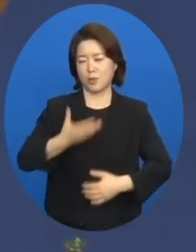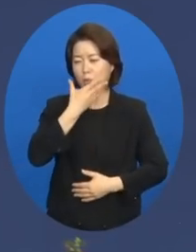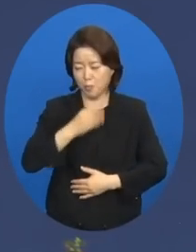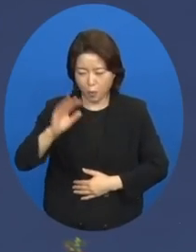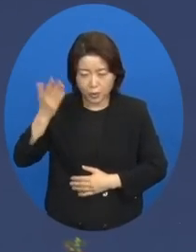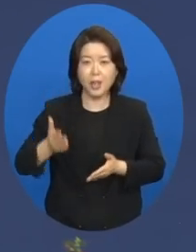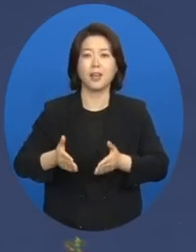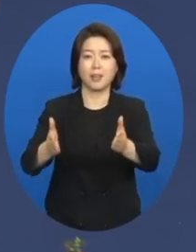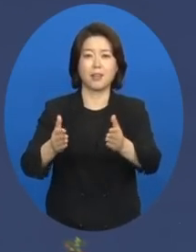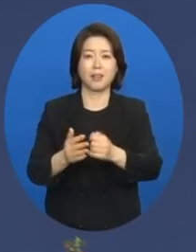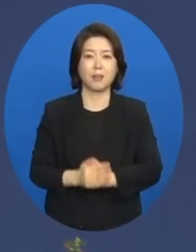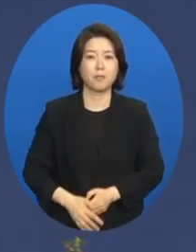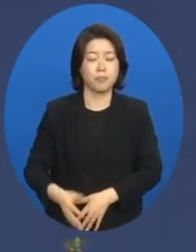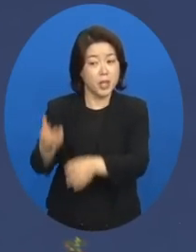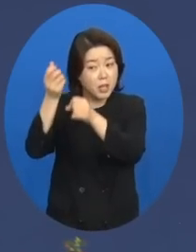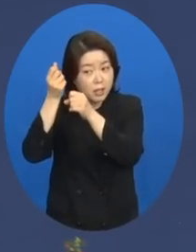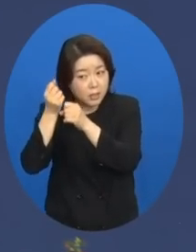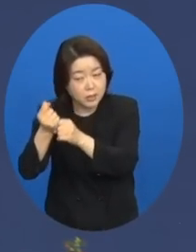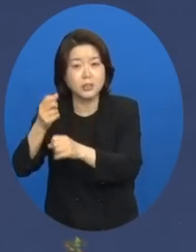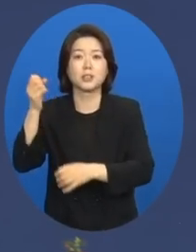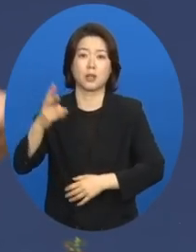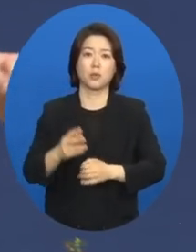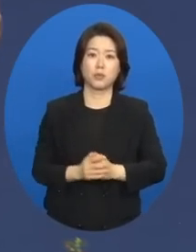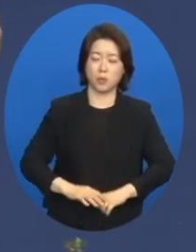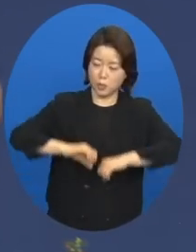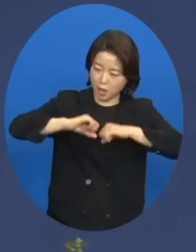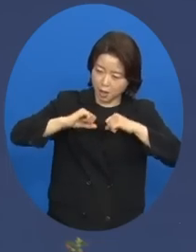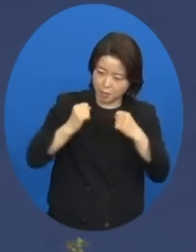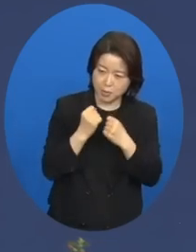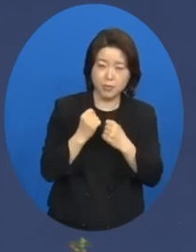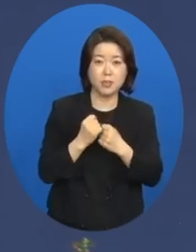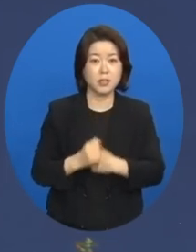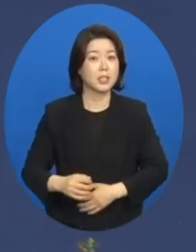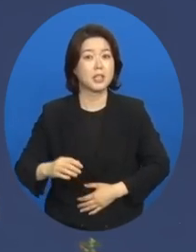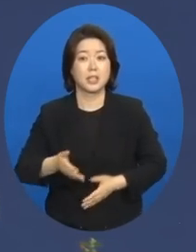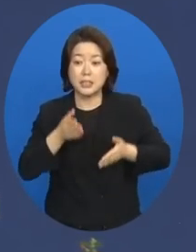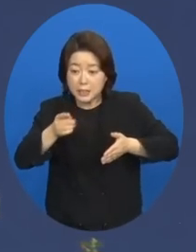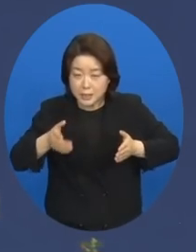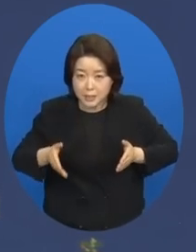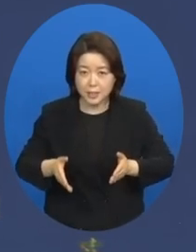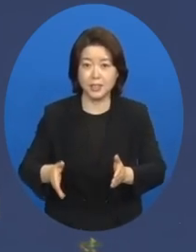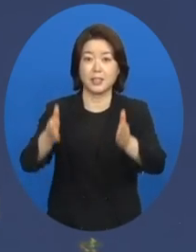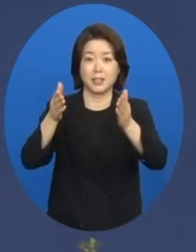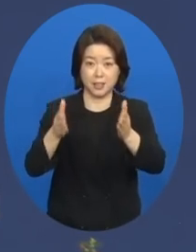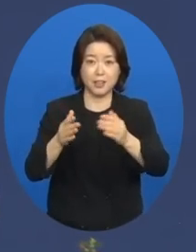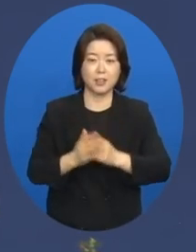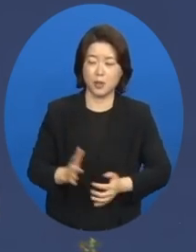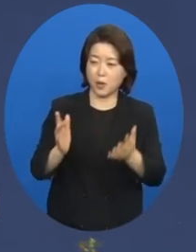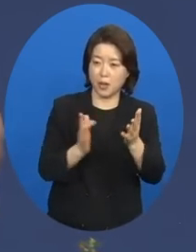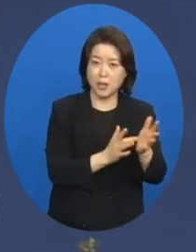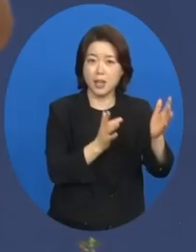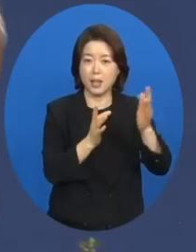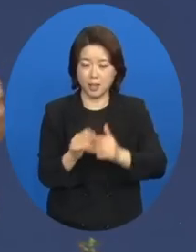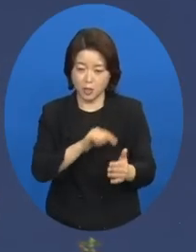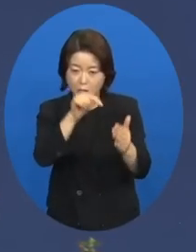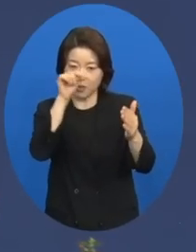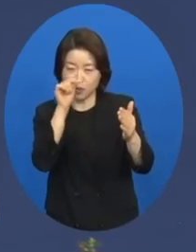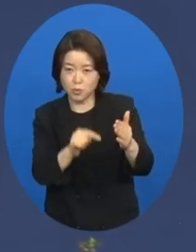길이로다. 의지하고 순종하는 길은 예수